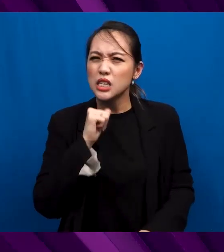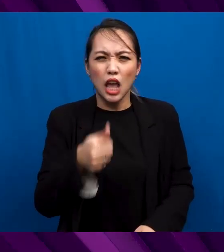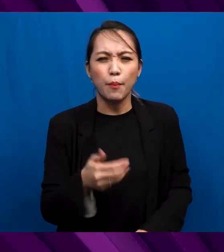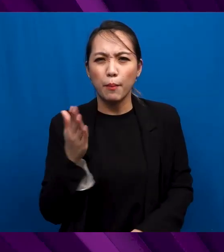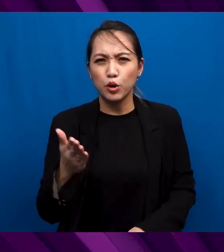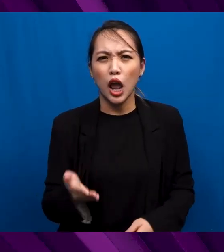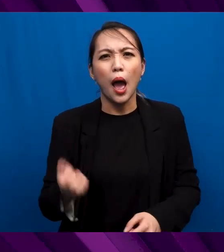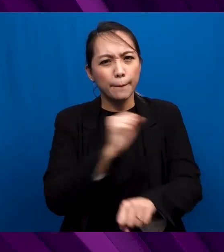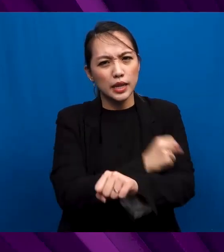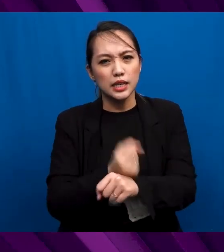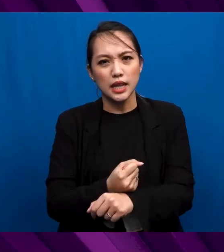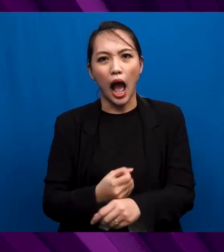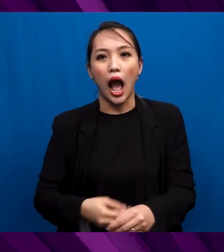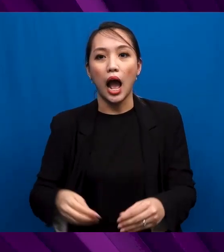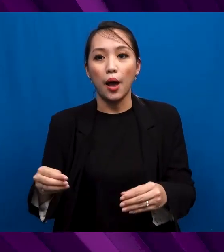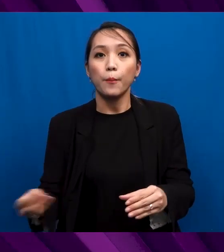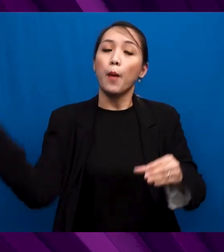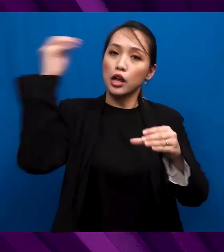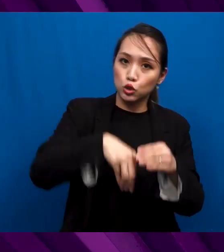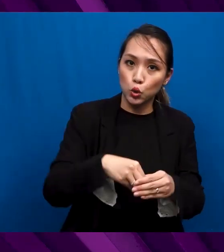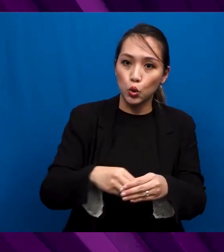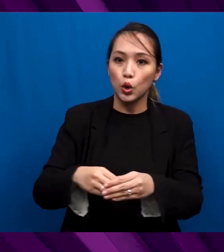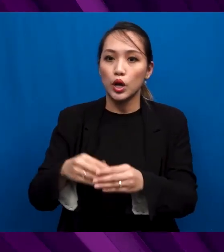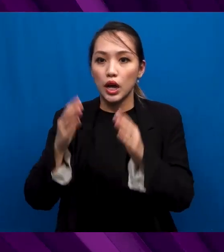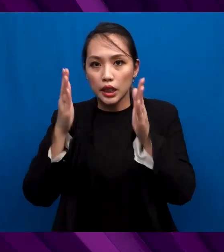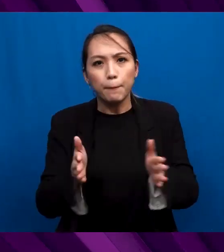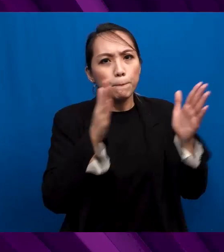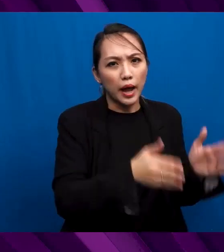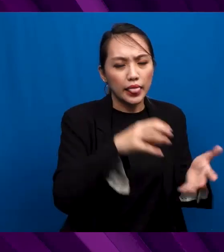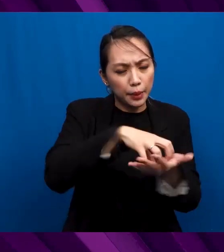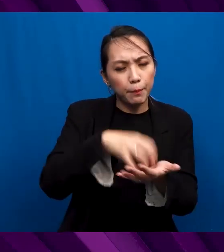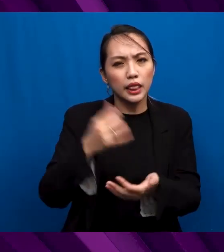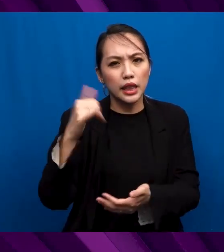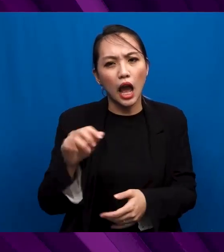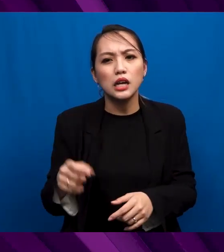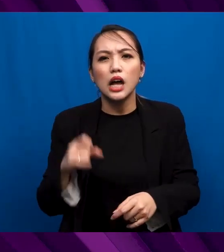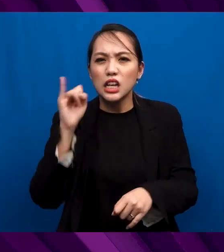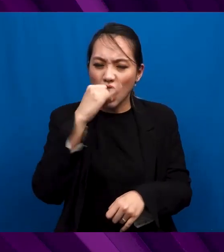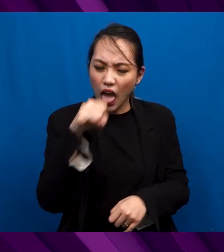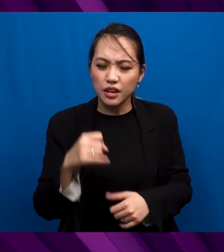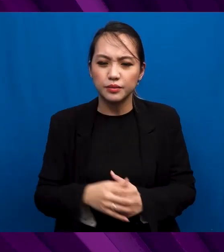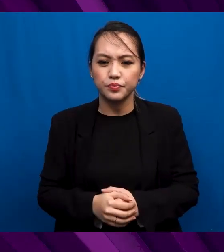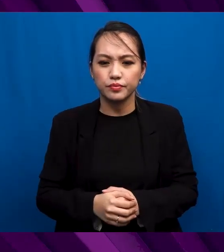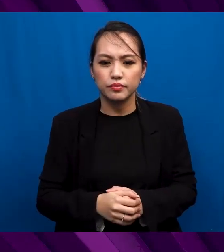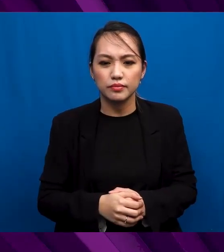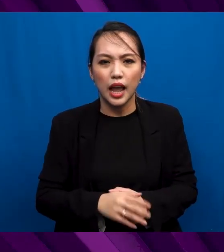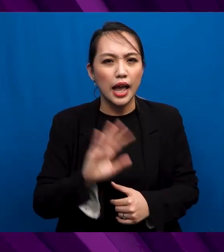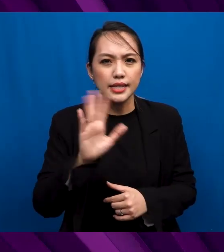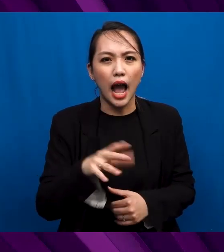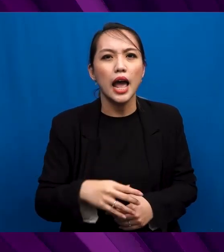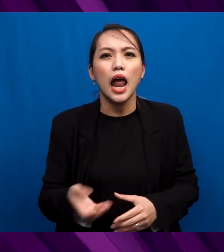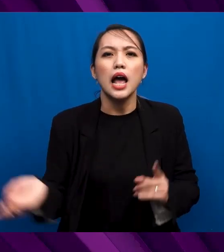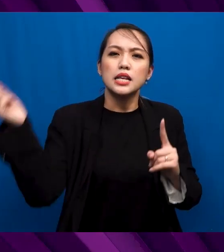salah. Pinggang yang diremukkan untuk melihat penyertaan Tuhan pada orang benar dan kutuk di kemah kita